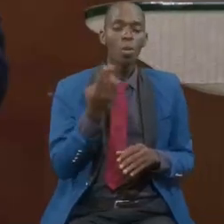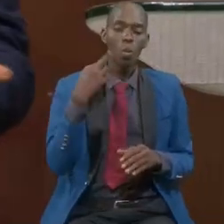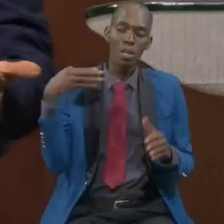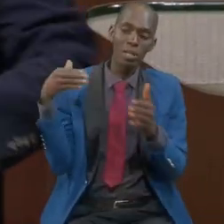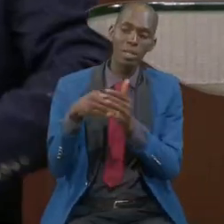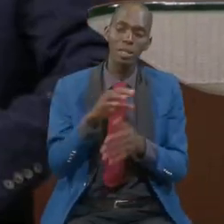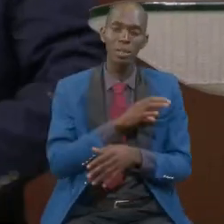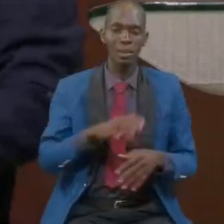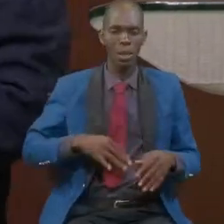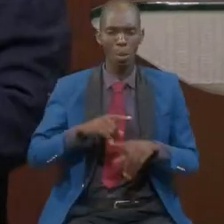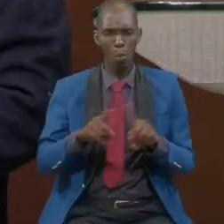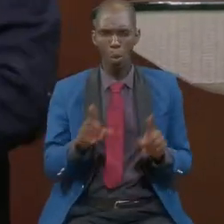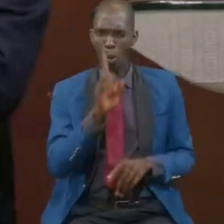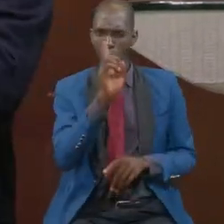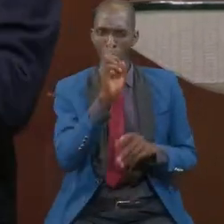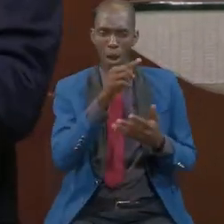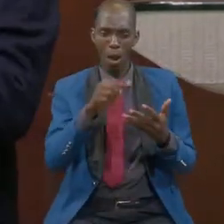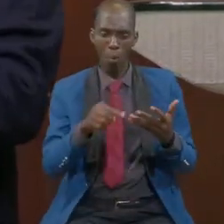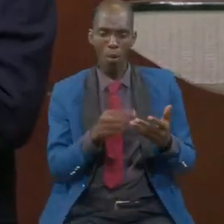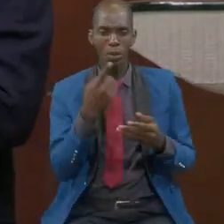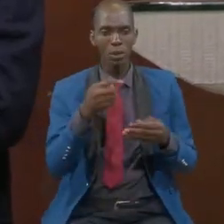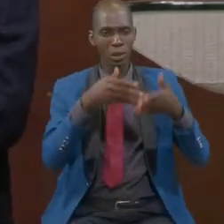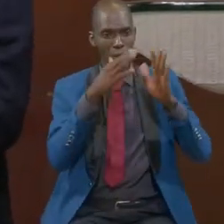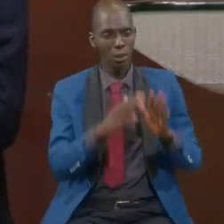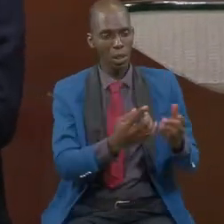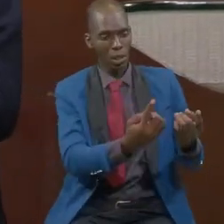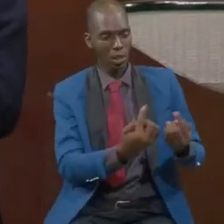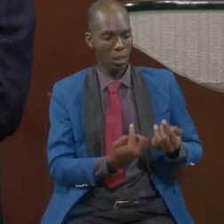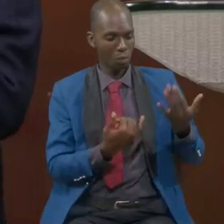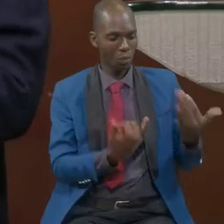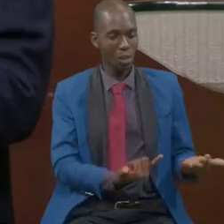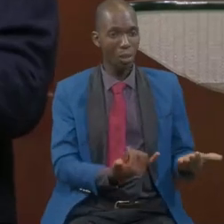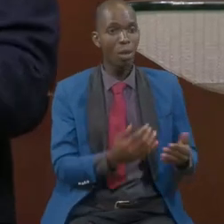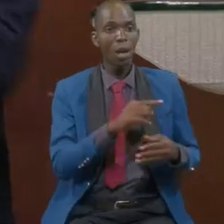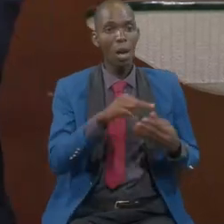le Sanhédrin qui était contre Christ, voici l'un de leurs chefs,